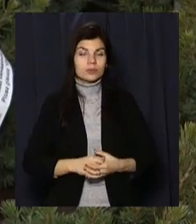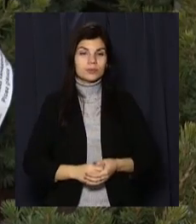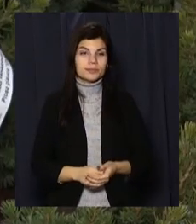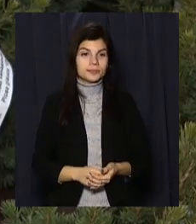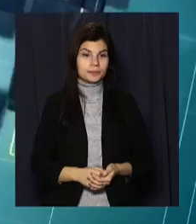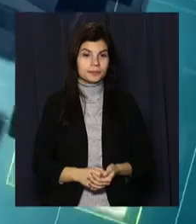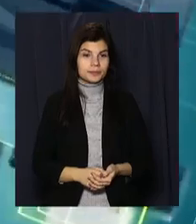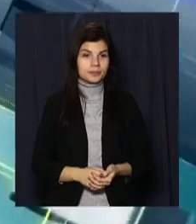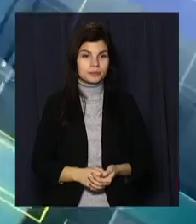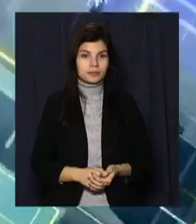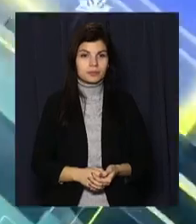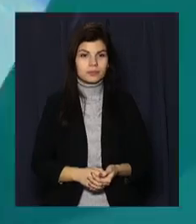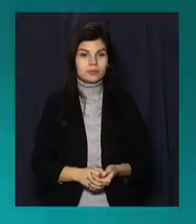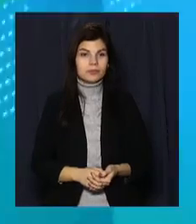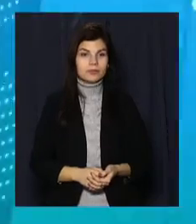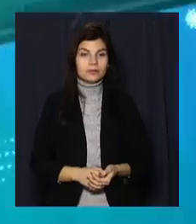телеканал «Відкритий».